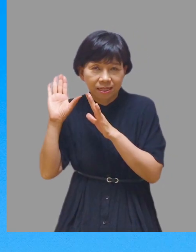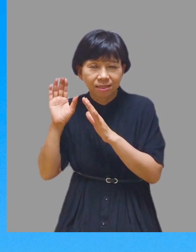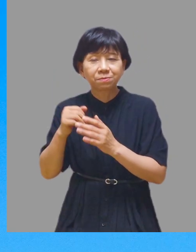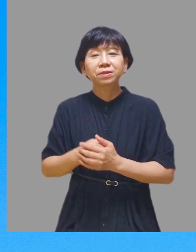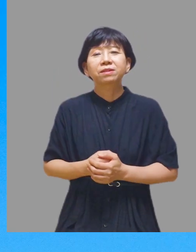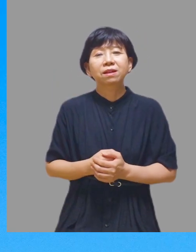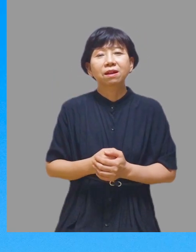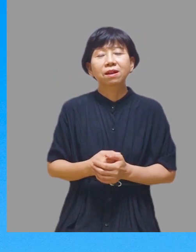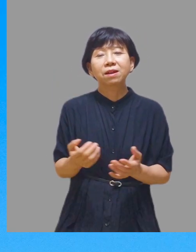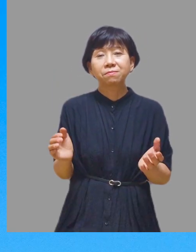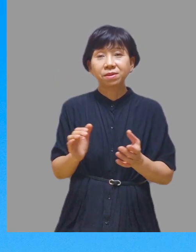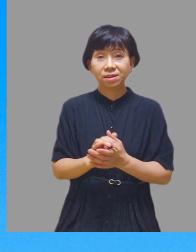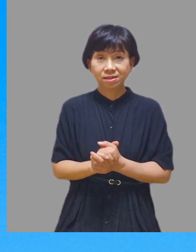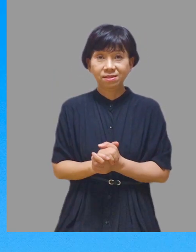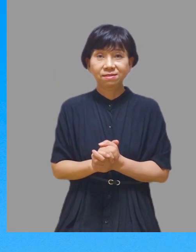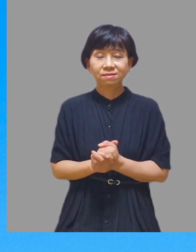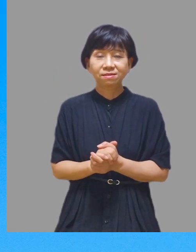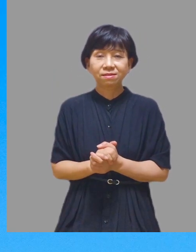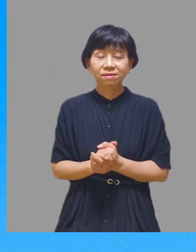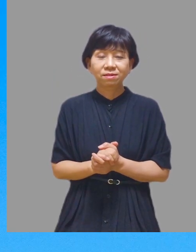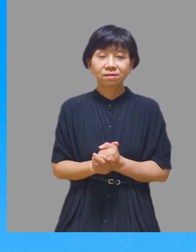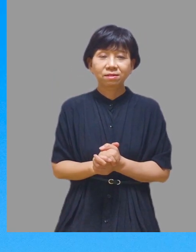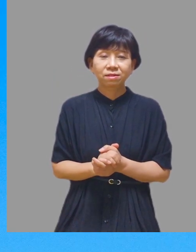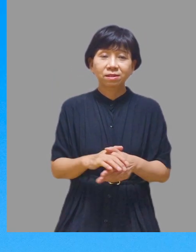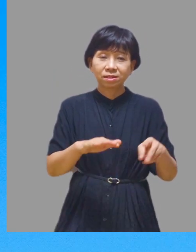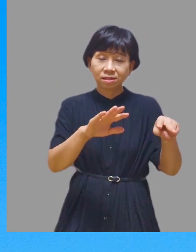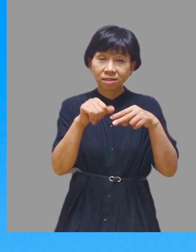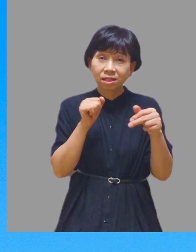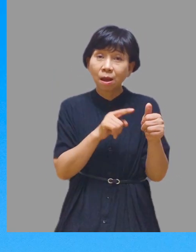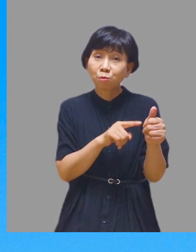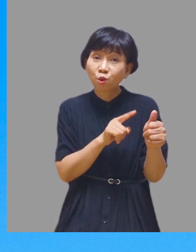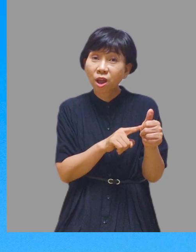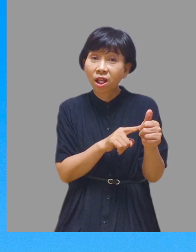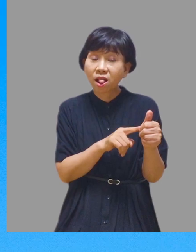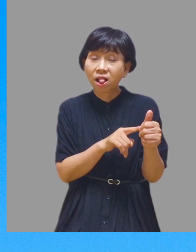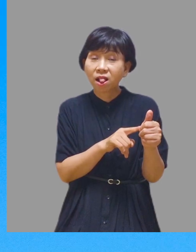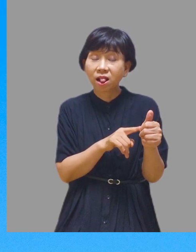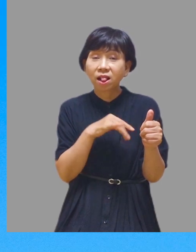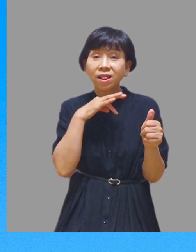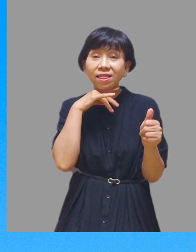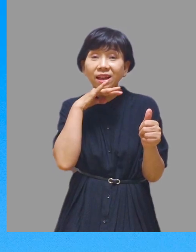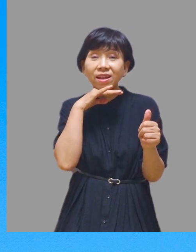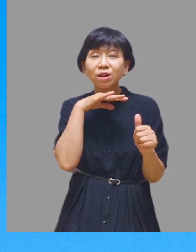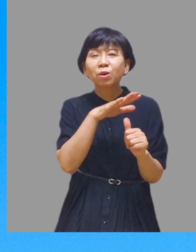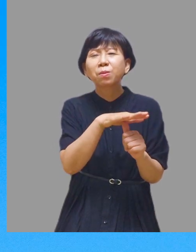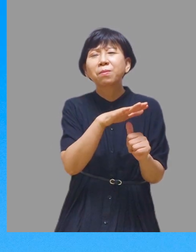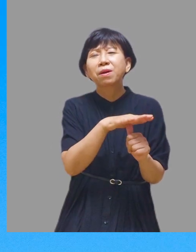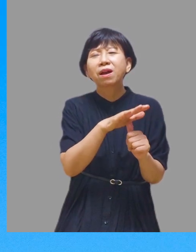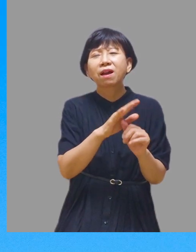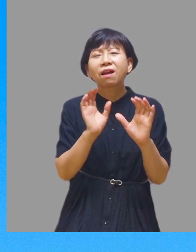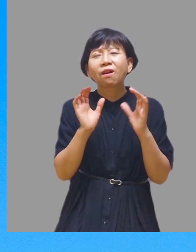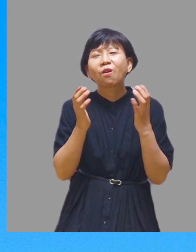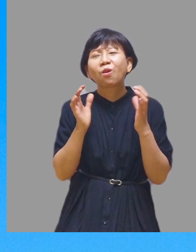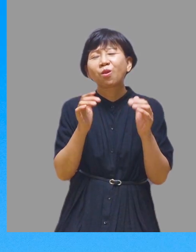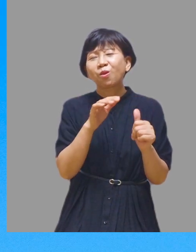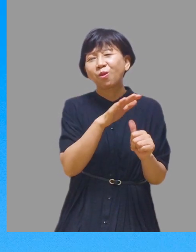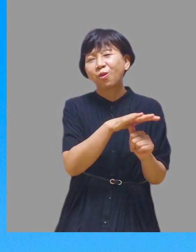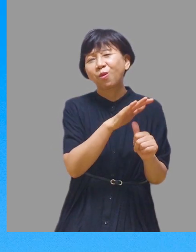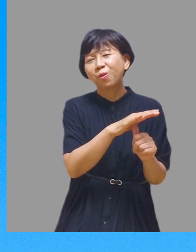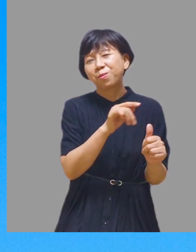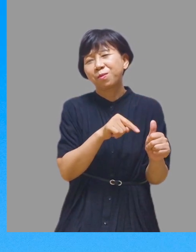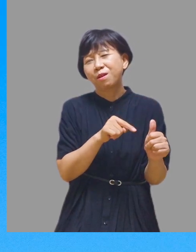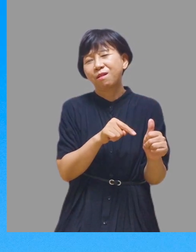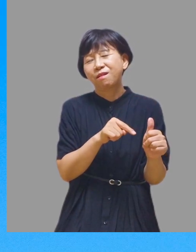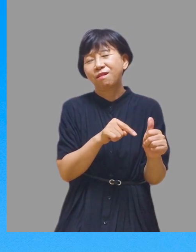하니 아멘. 여러분 이건요 어린 사무엘이에요. 다 큰 사무엘이 아니었어요. 어린 사무엘인데 이 사무엘이